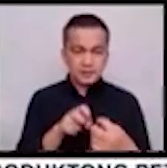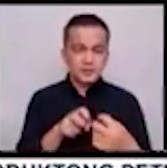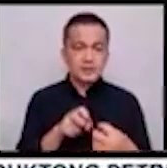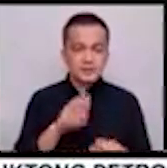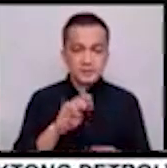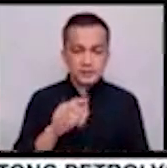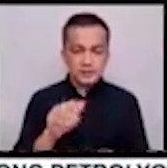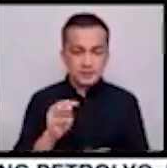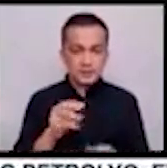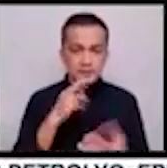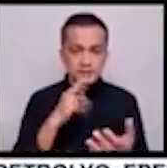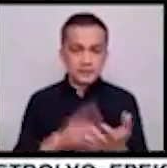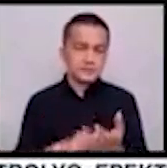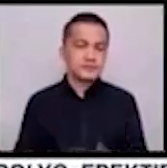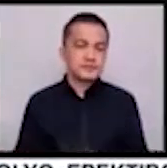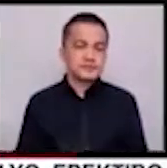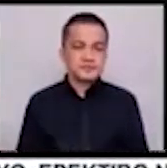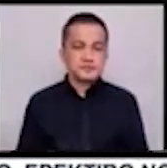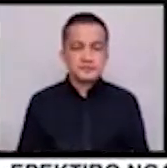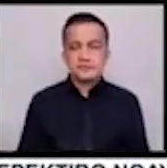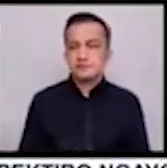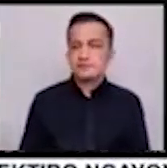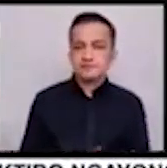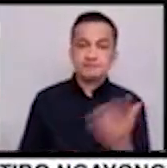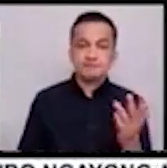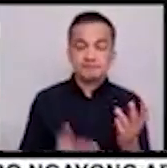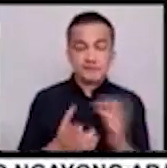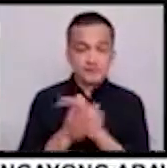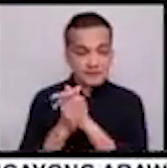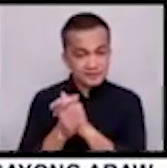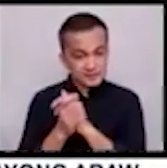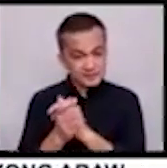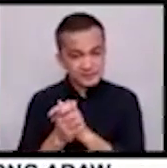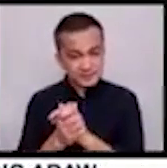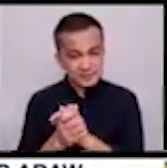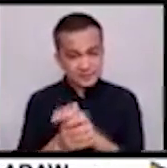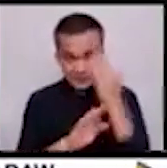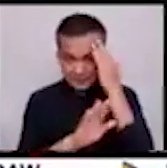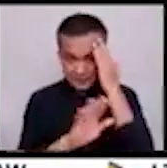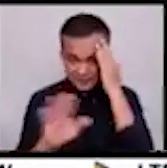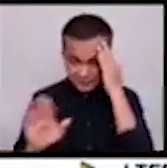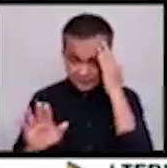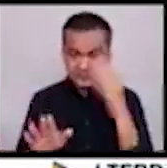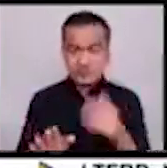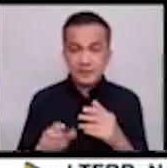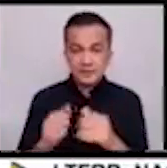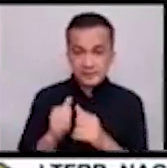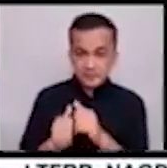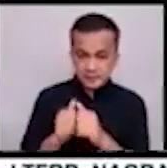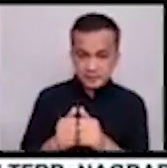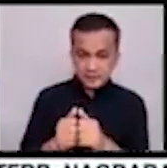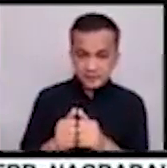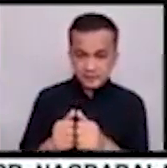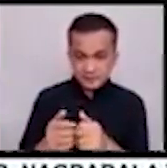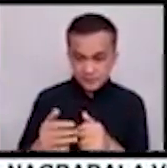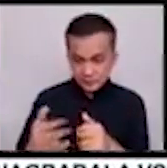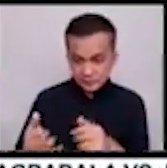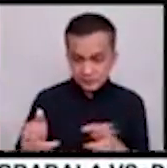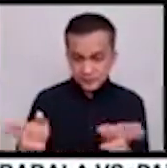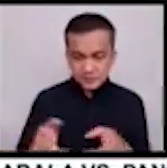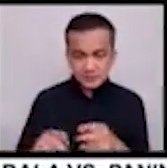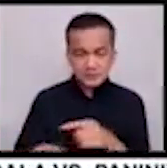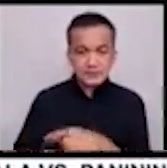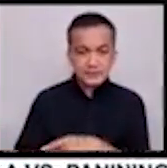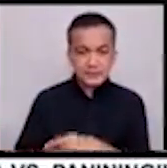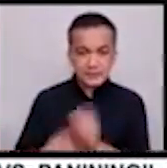dito. Congratulations! As you know what that means, that in a couple of days after its printing and